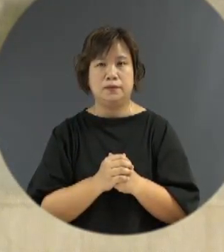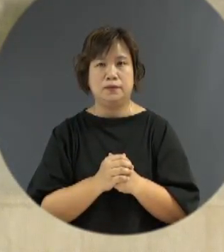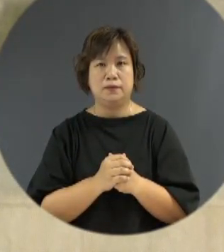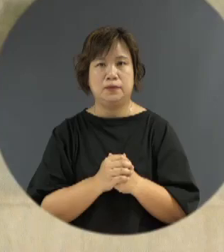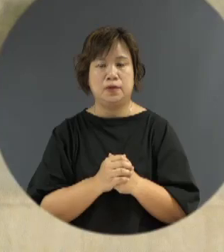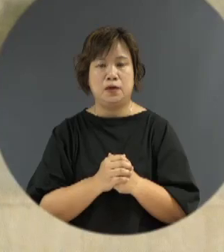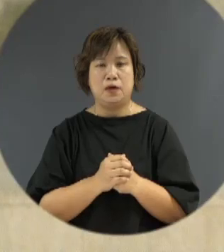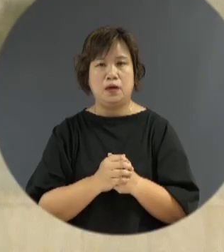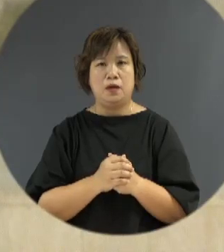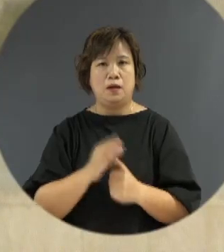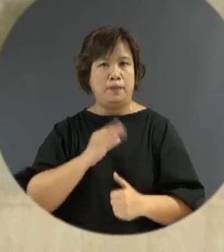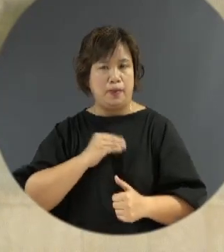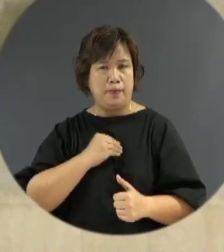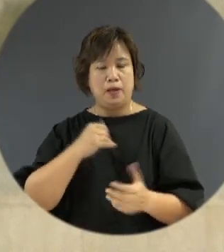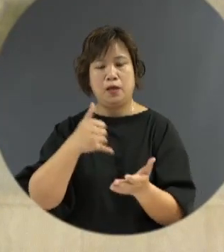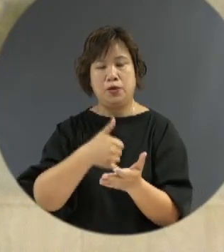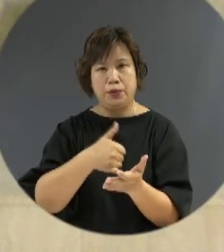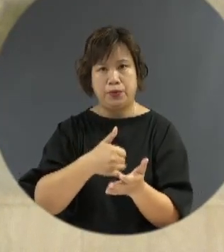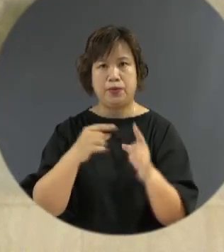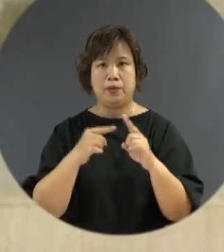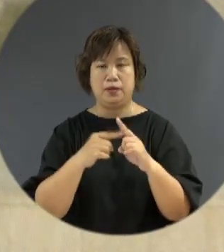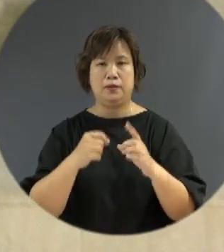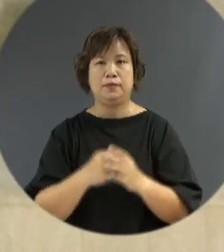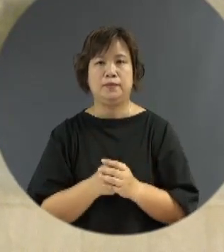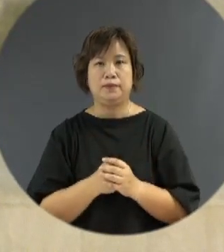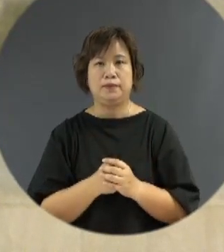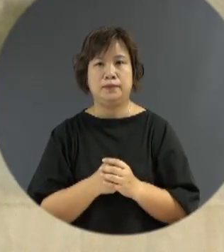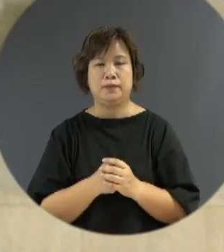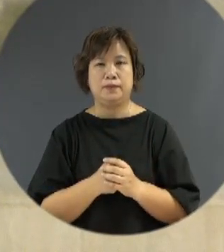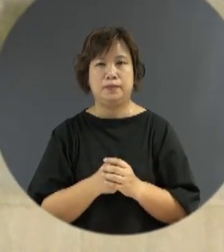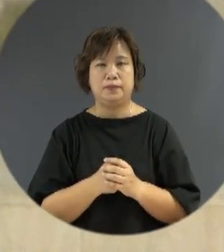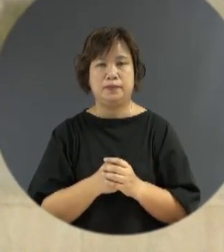卑微和弱势的一群。